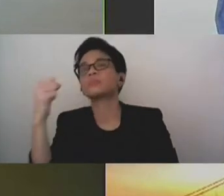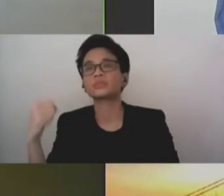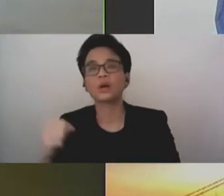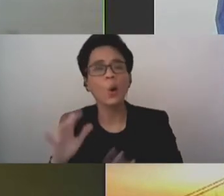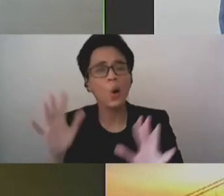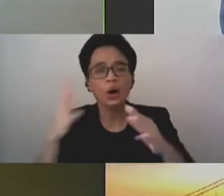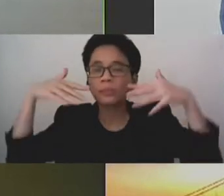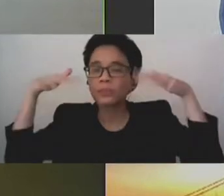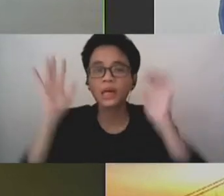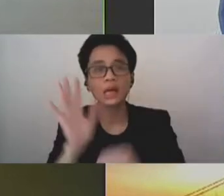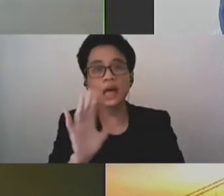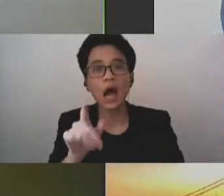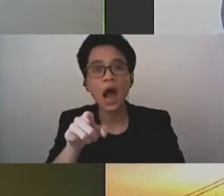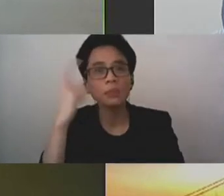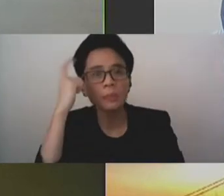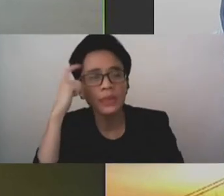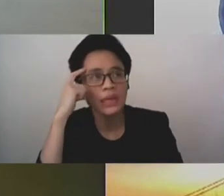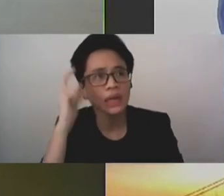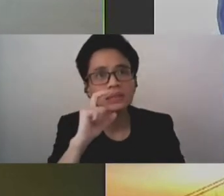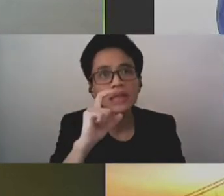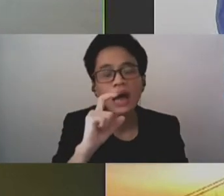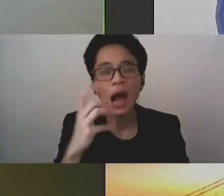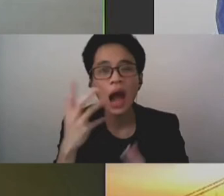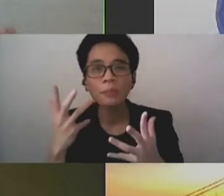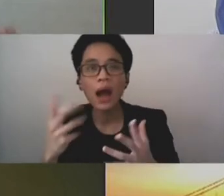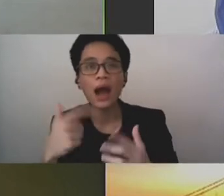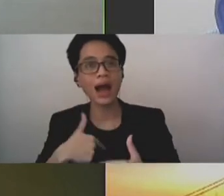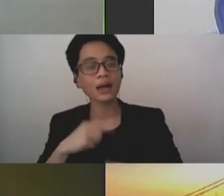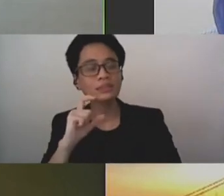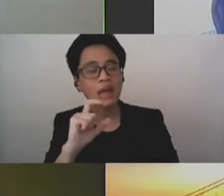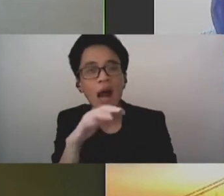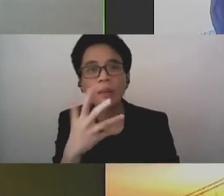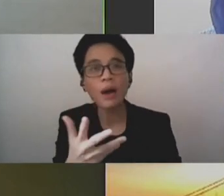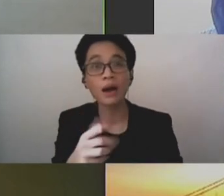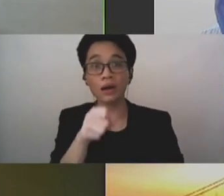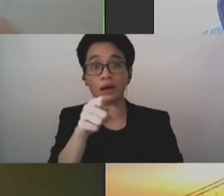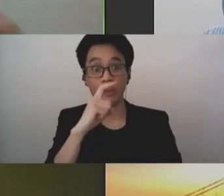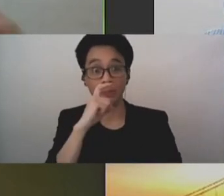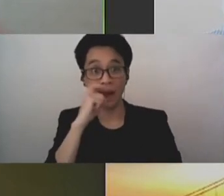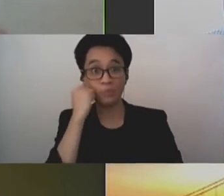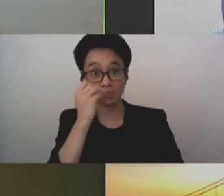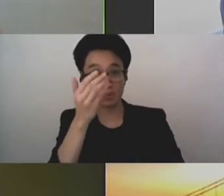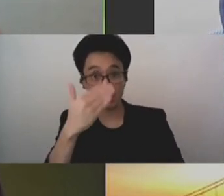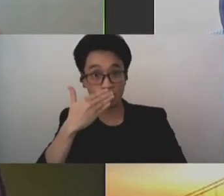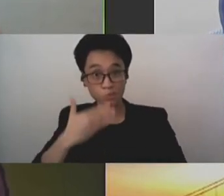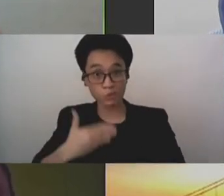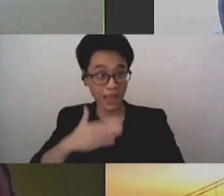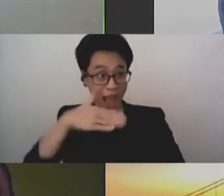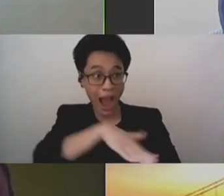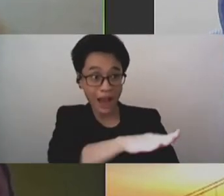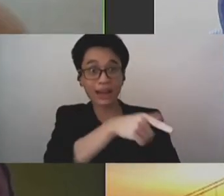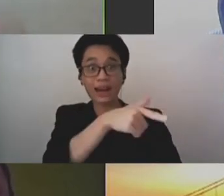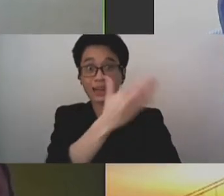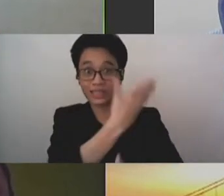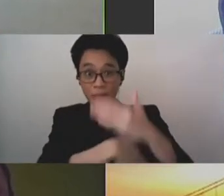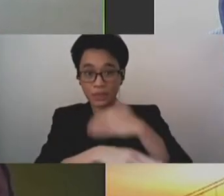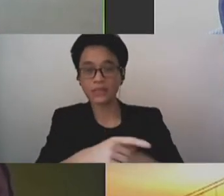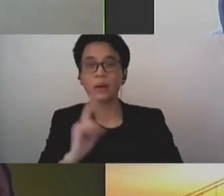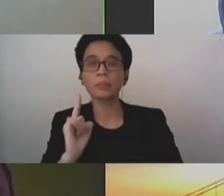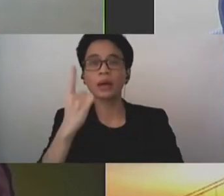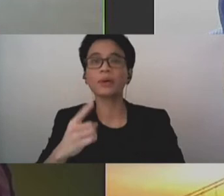Kita harus cari cara. Sebagai orang tua, ketika kita punya anak disabilitas, maka kita harus ikhlas, artinya kita harus